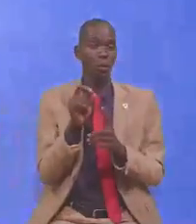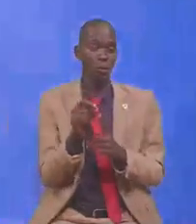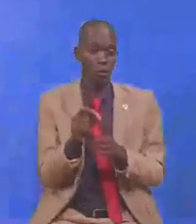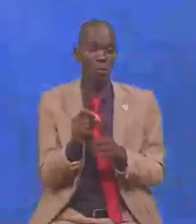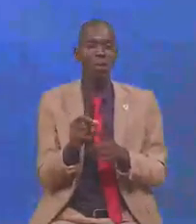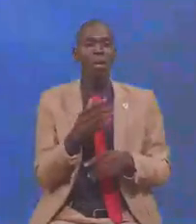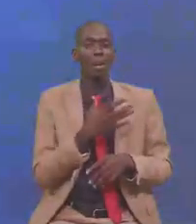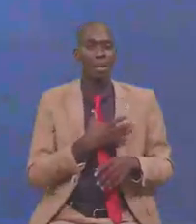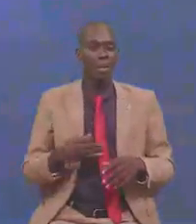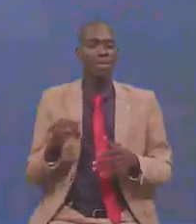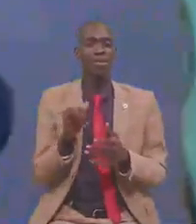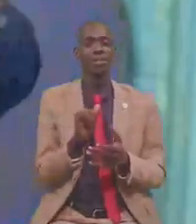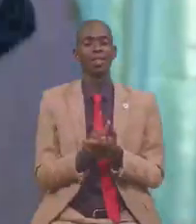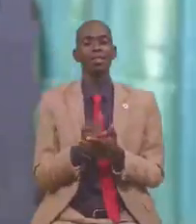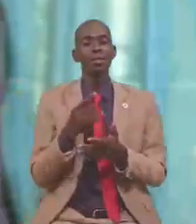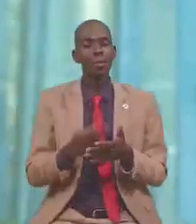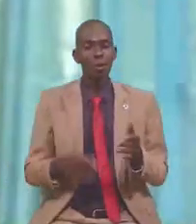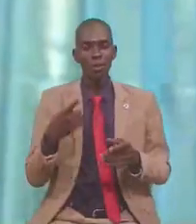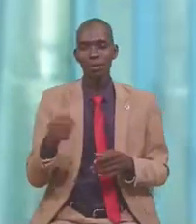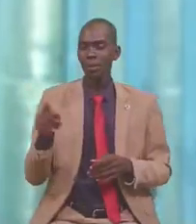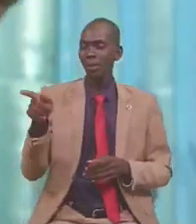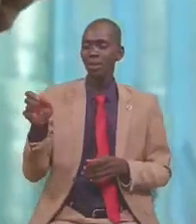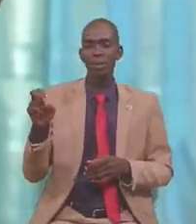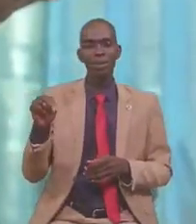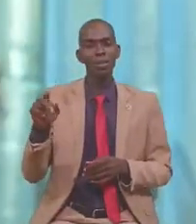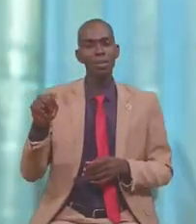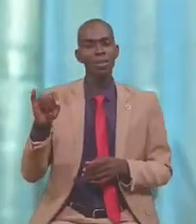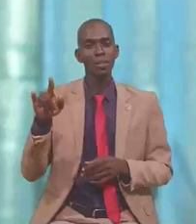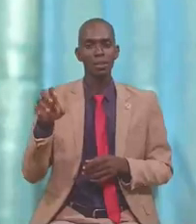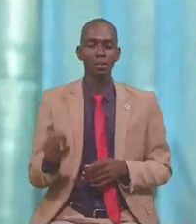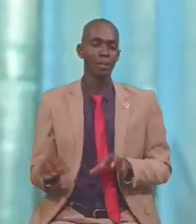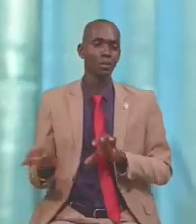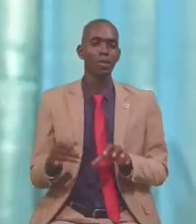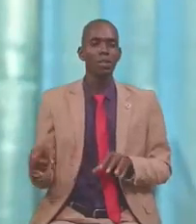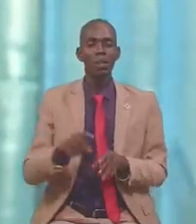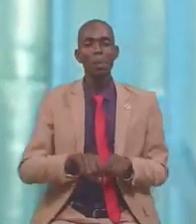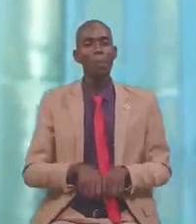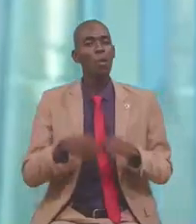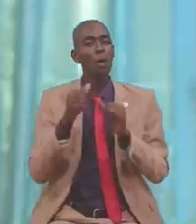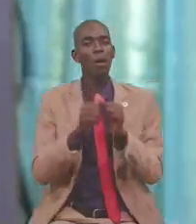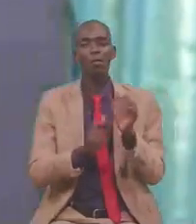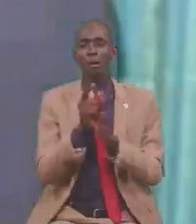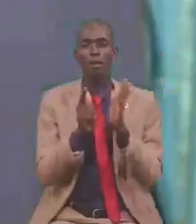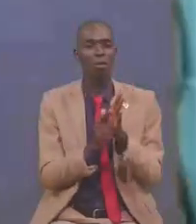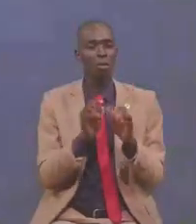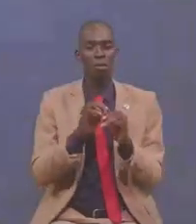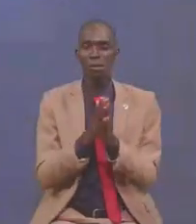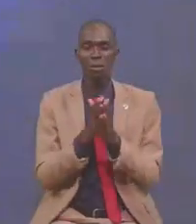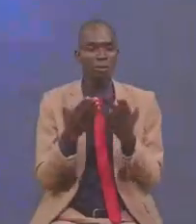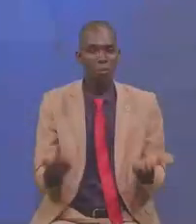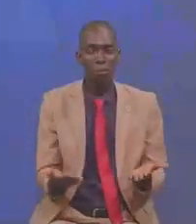vocabulaire. Donc, c'est ce que font les païens. Ils violent toutes les lois du livre.